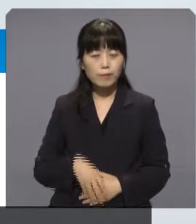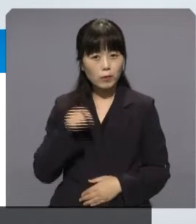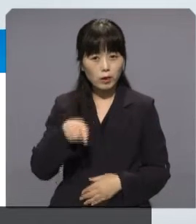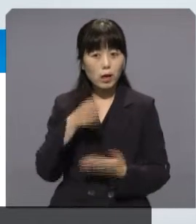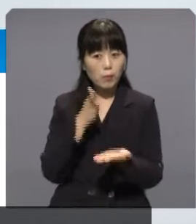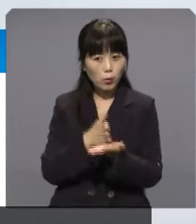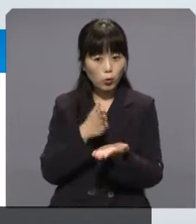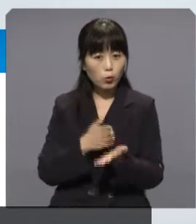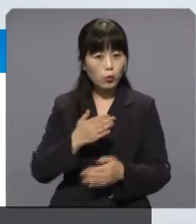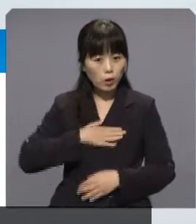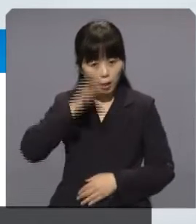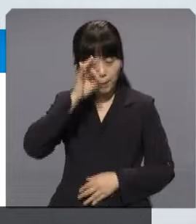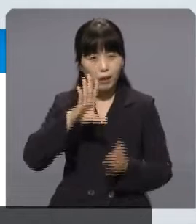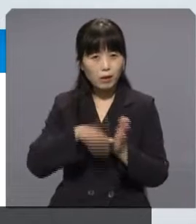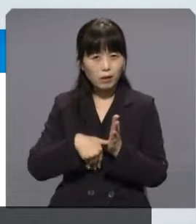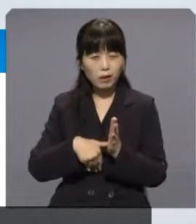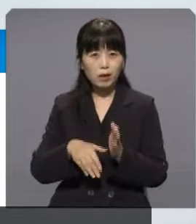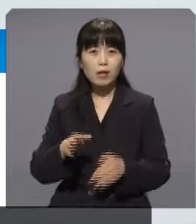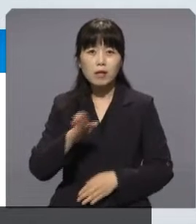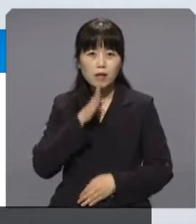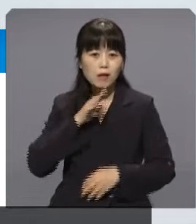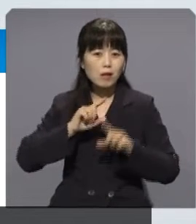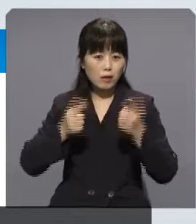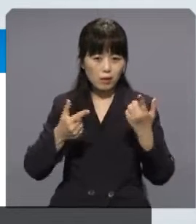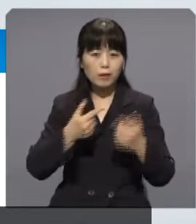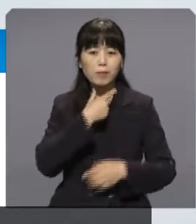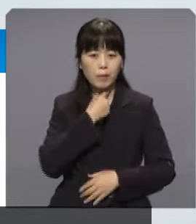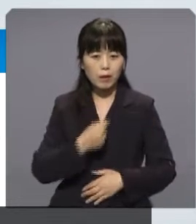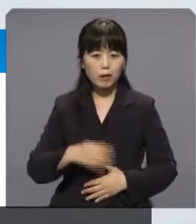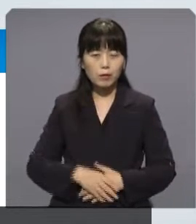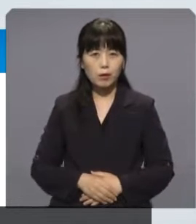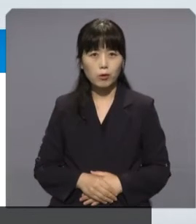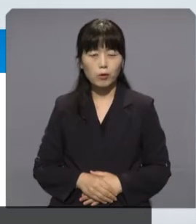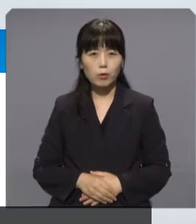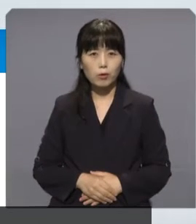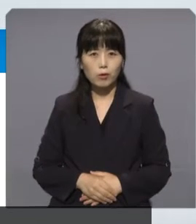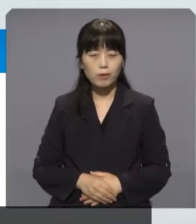이런 보도를 제가 봤는데 사실이 아니기를 바랍니다.